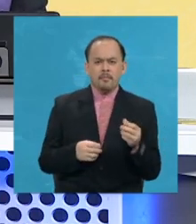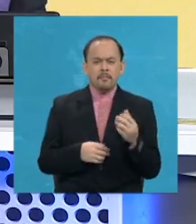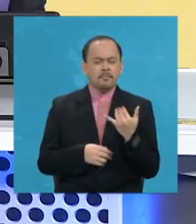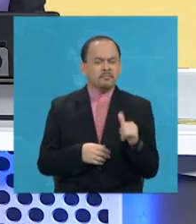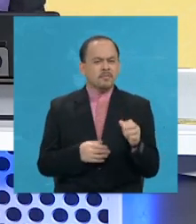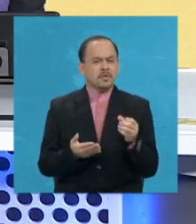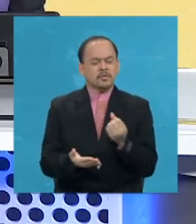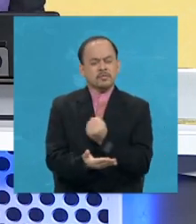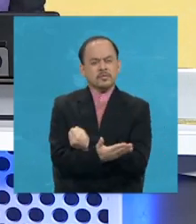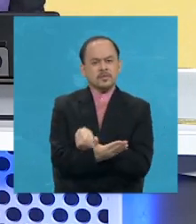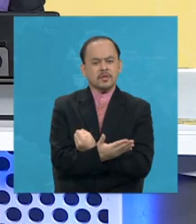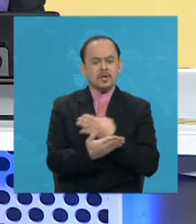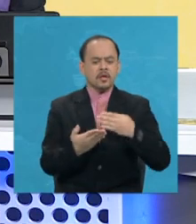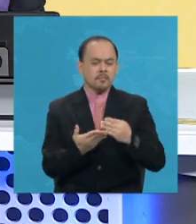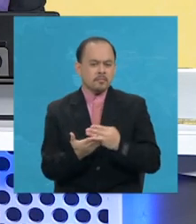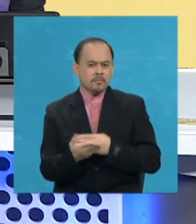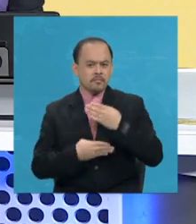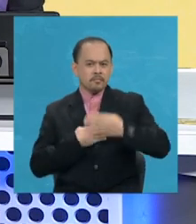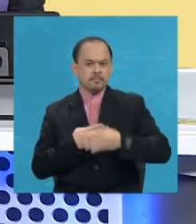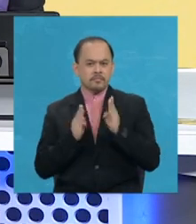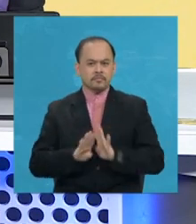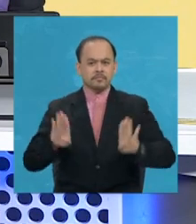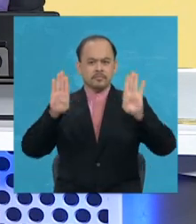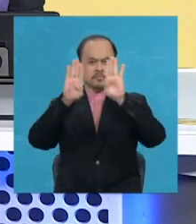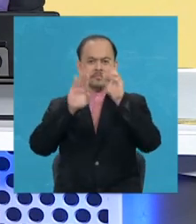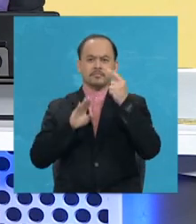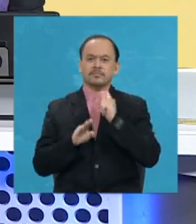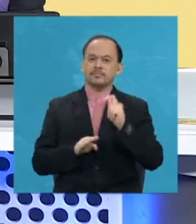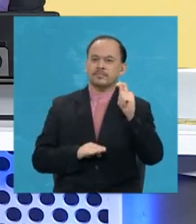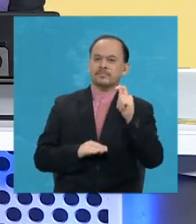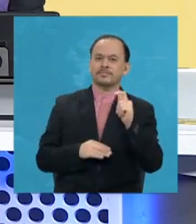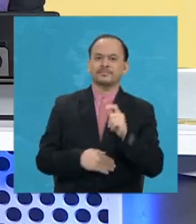ikuti perinciannya selepas petikan titah ini